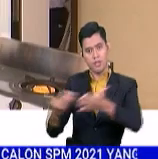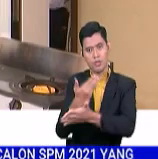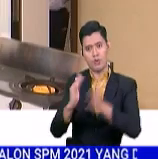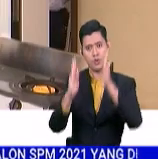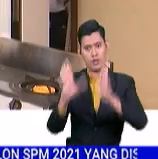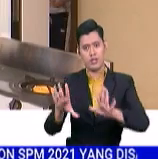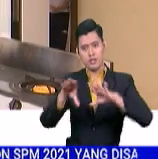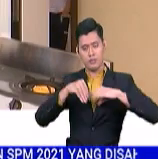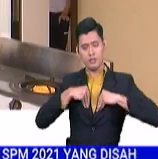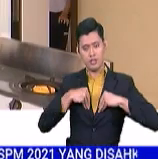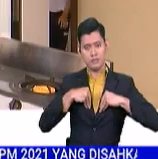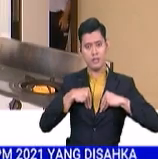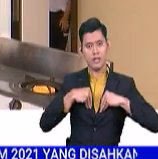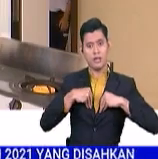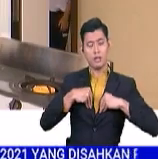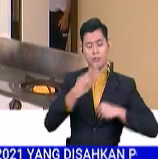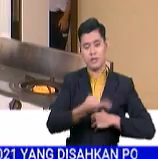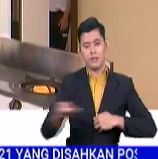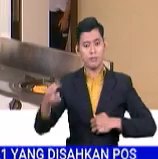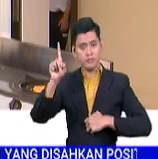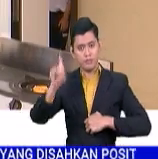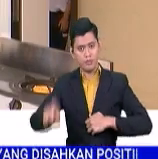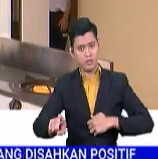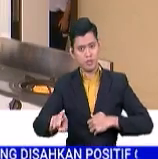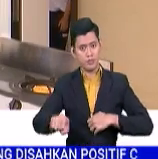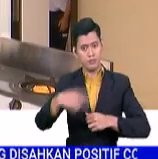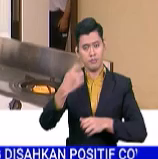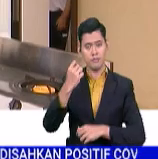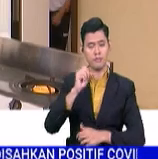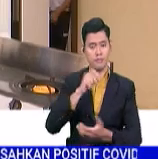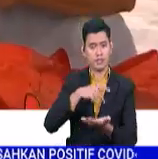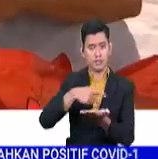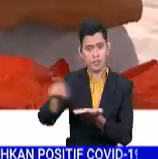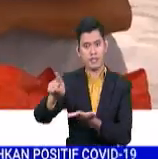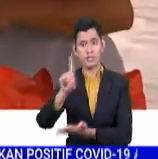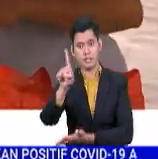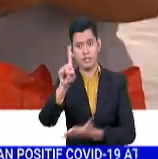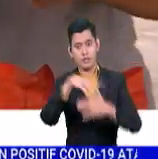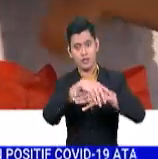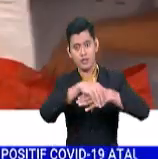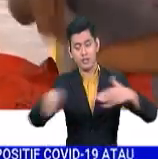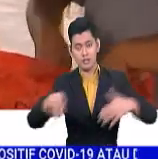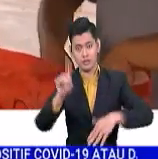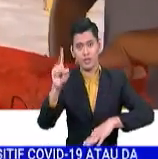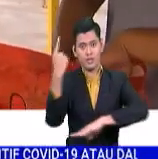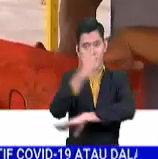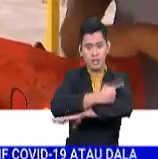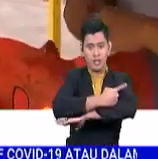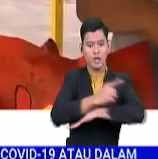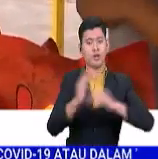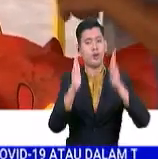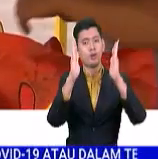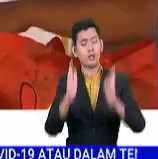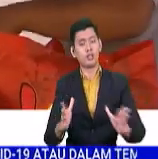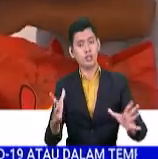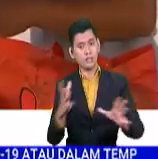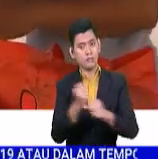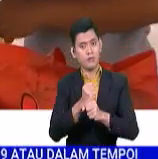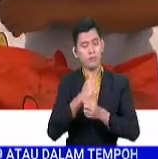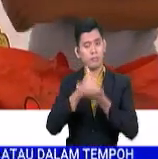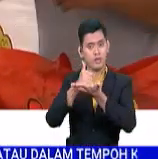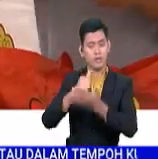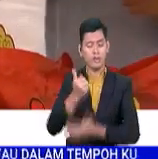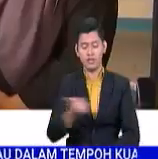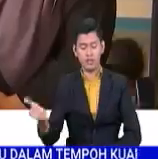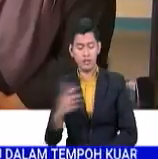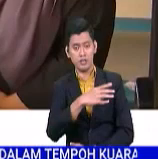penerima-penerima barangan ni mereka kena mencarum sekurang-kurangnya satu hari RM1. Bagi peniaga yang memerlukan bantuan peralatan